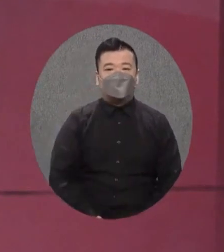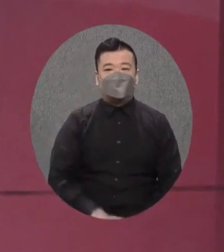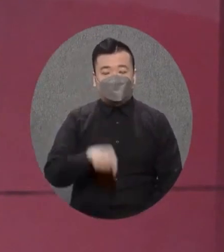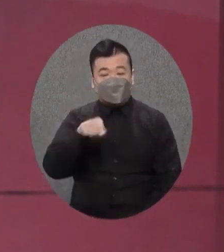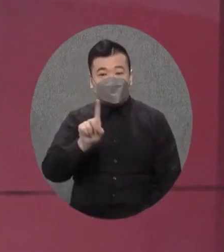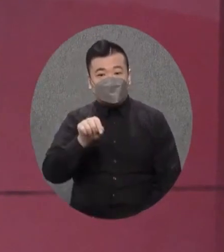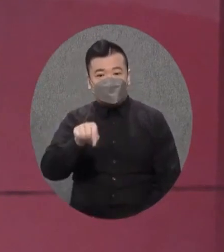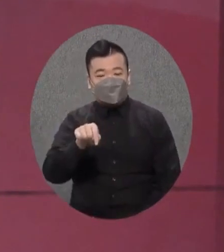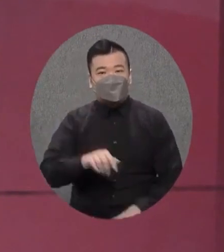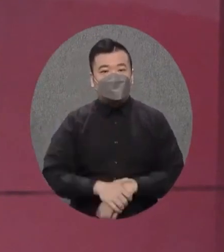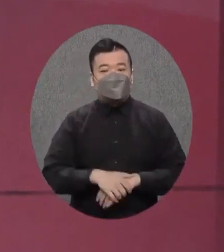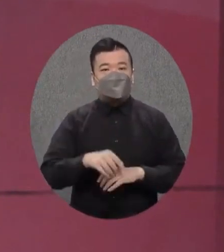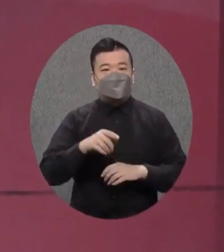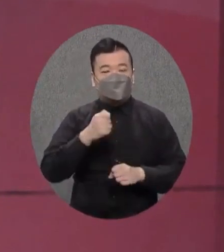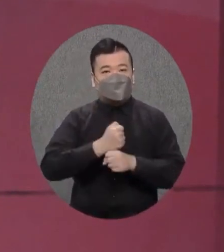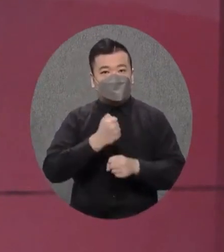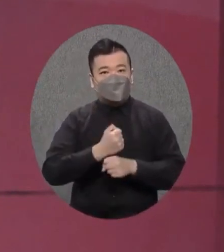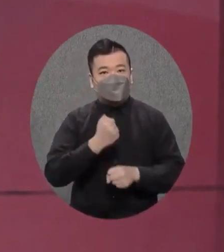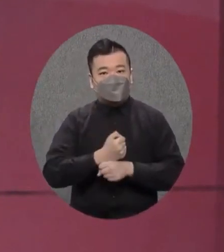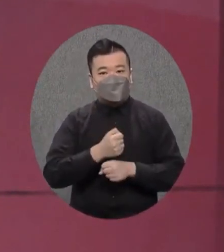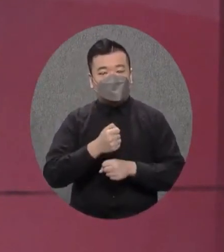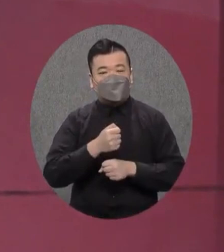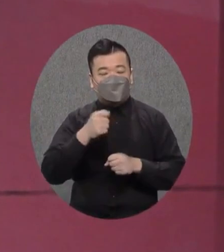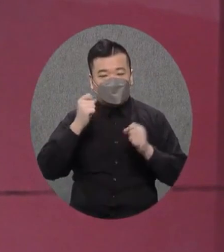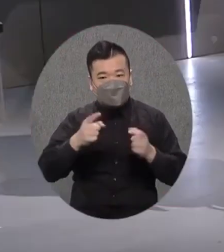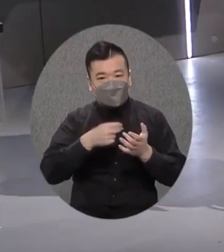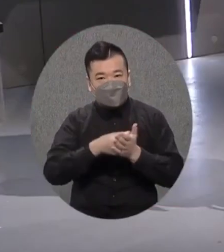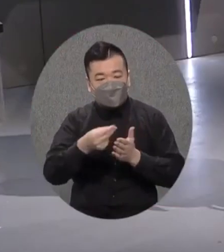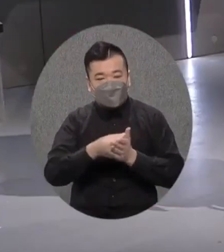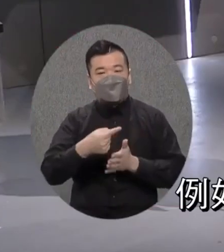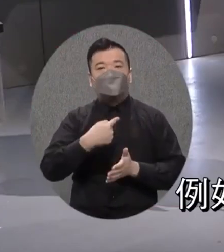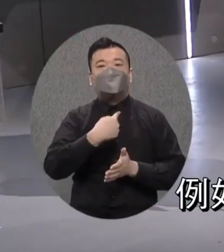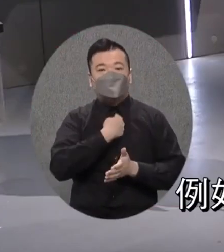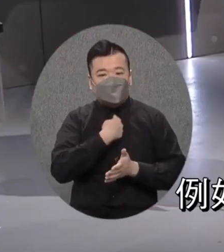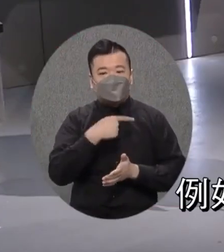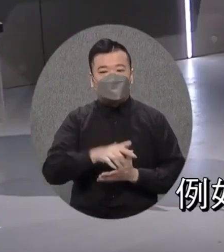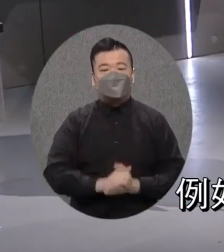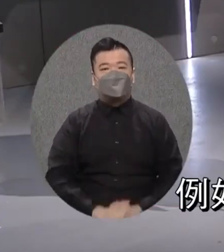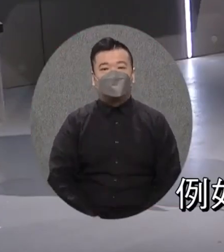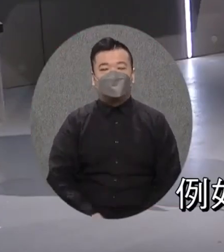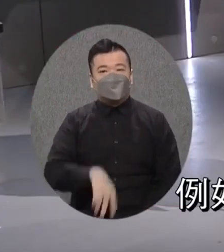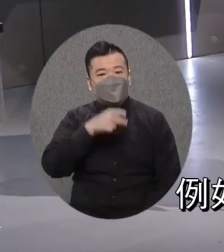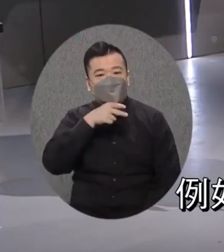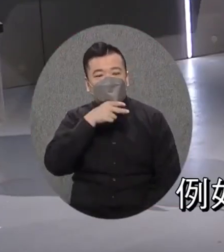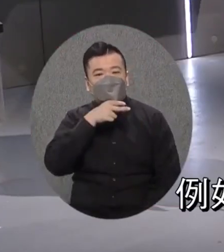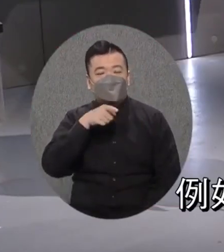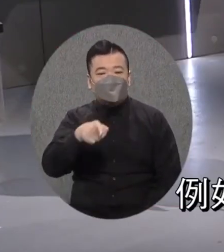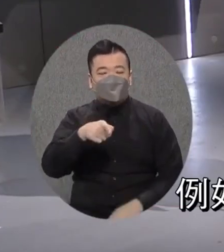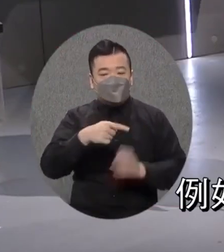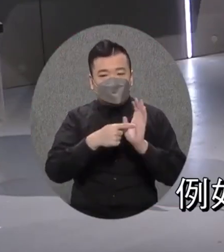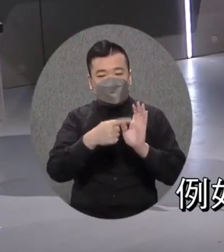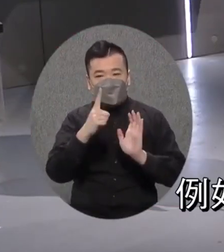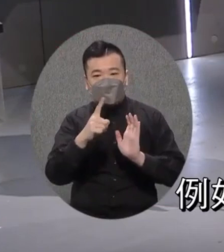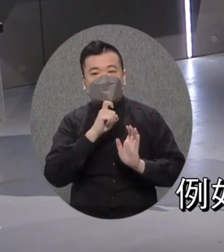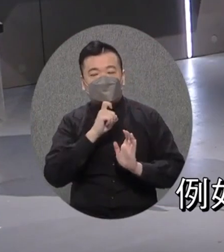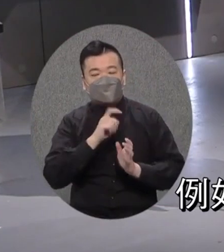喺做動畫嘅時候需要，咁好似廖少珍有一個例子，就係話佢